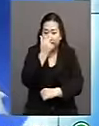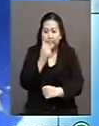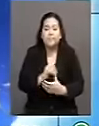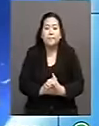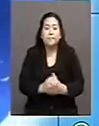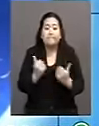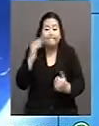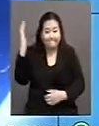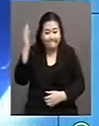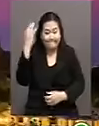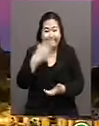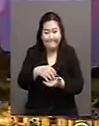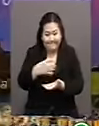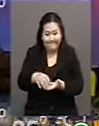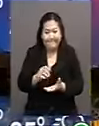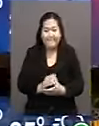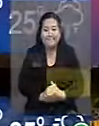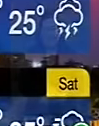เปดนลฟ้าพยากอนช่งเย็วนนี้ครับ